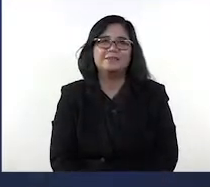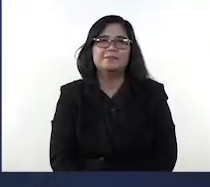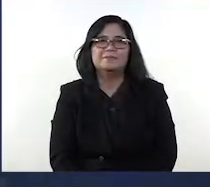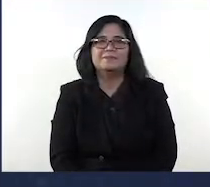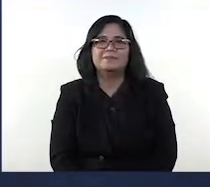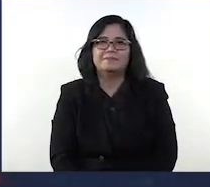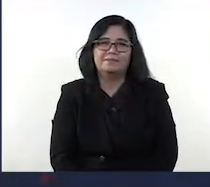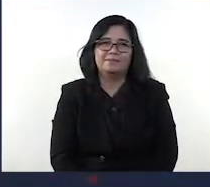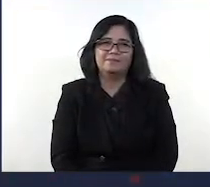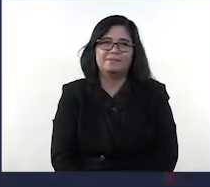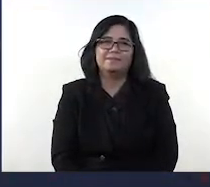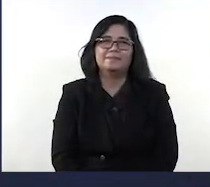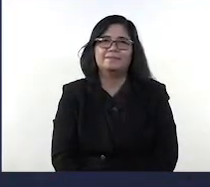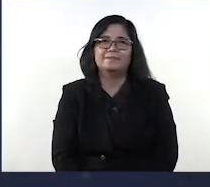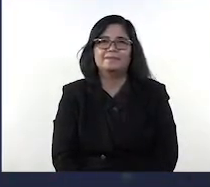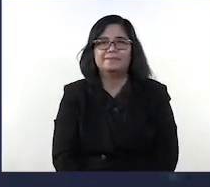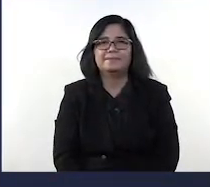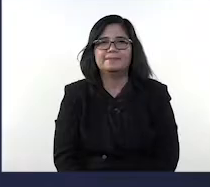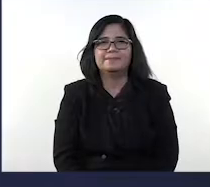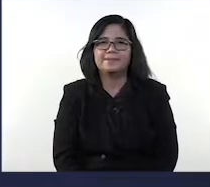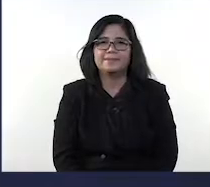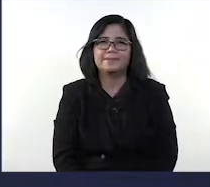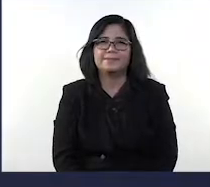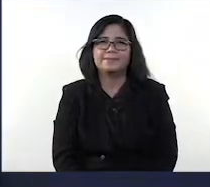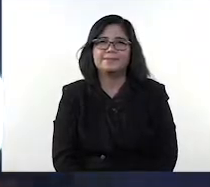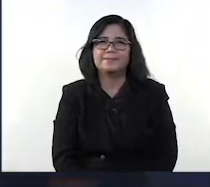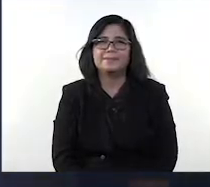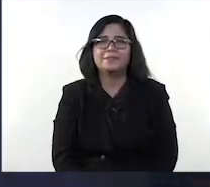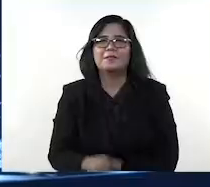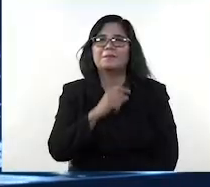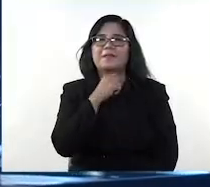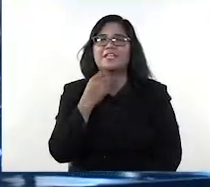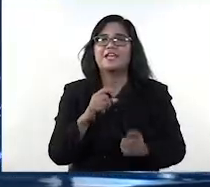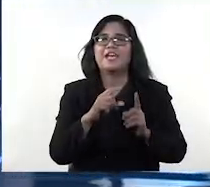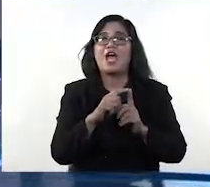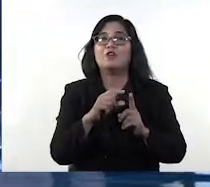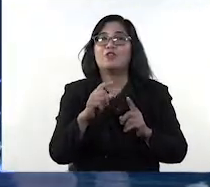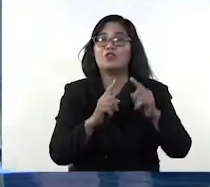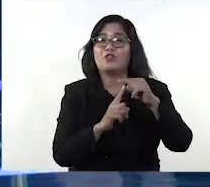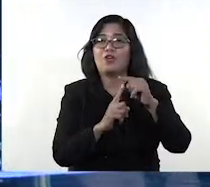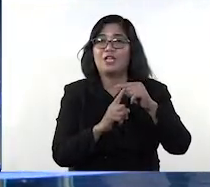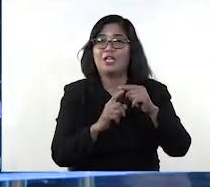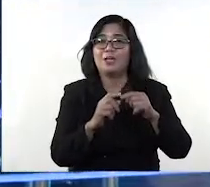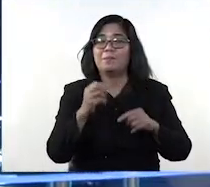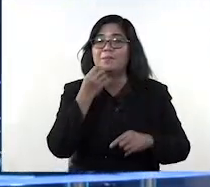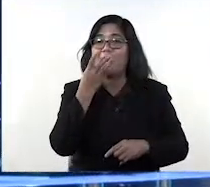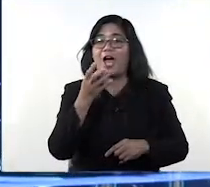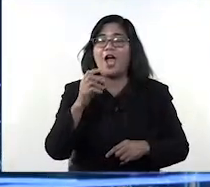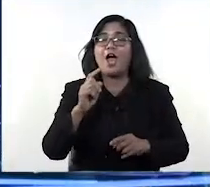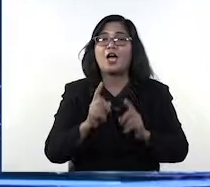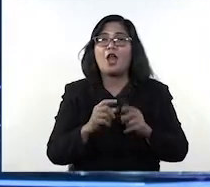nyebelin banget itu kuasa gelap kayak gitu ya udah Tony bilang itu kalau mimpi selalu dikejar-kejar